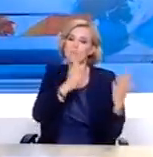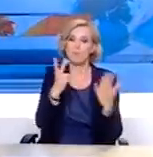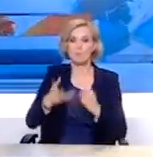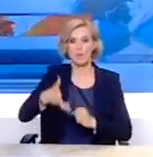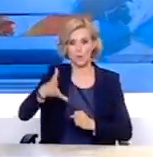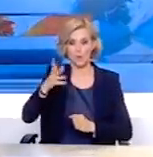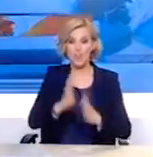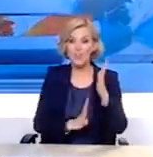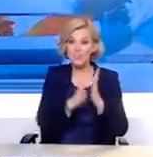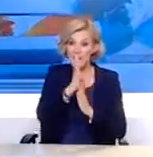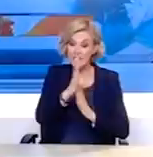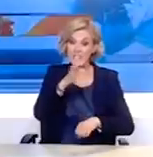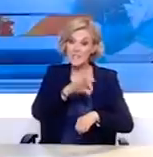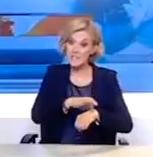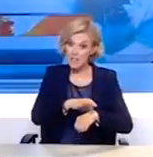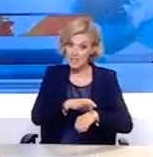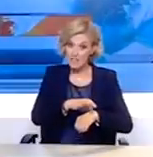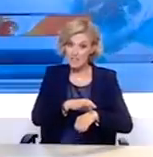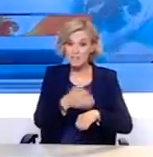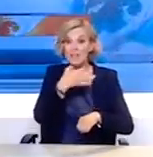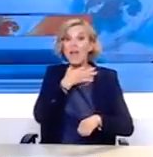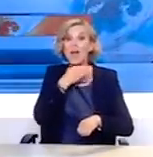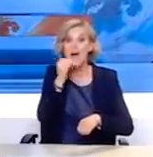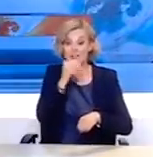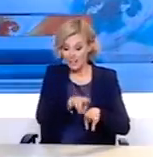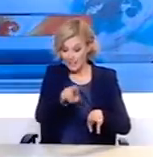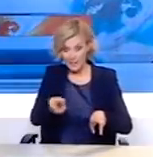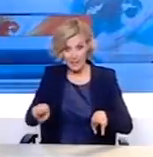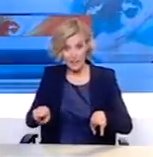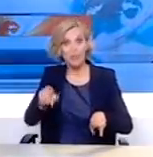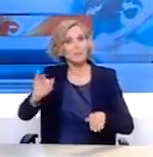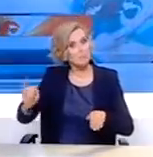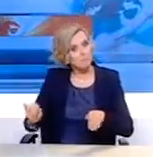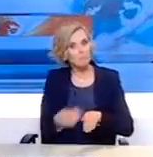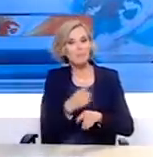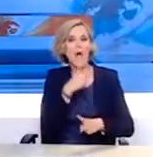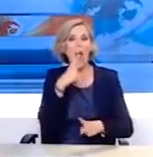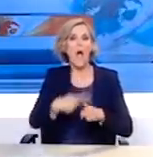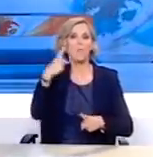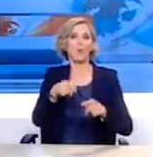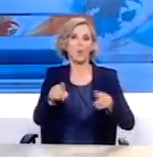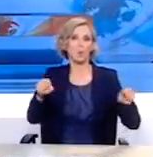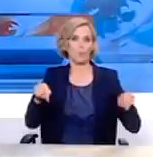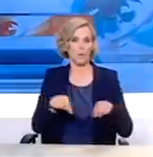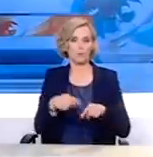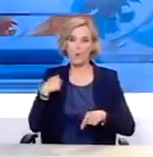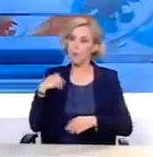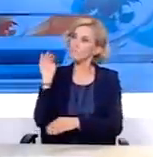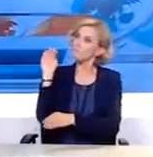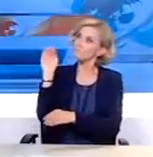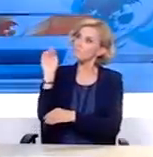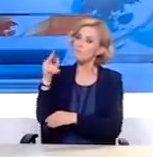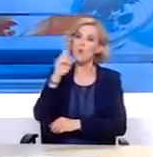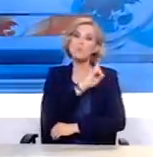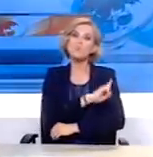14 ασθενείς έχουν εξέλθει από τις ΜΕΘ. Ζήτησα ενδεικτικά από την Διευθύντρια της Μονάδας Εντατικής Θεραπείας στο Νοσοκομείο Ευαγγελισμός,